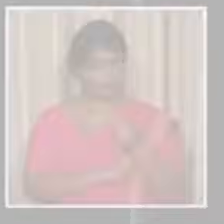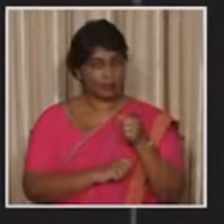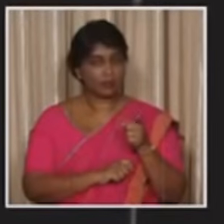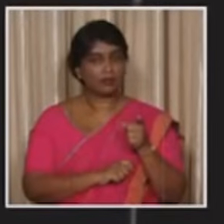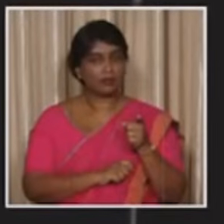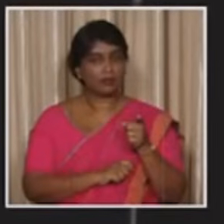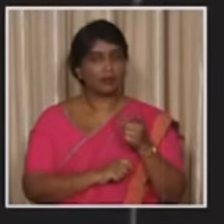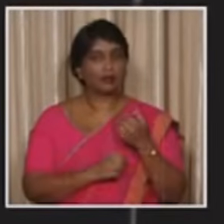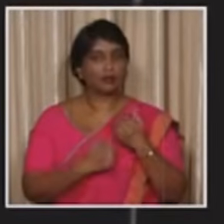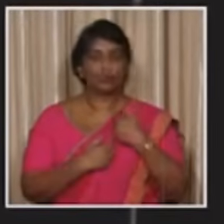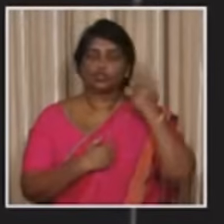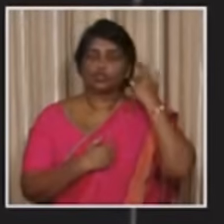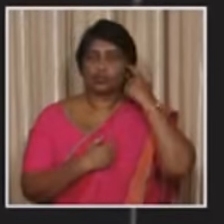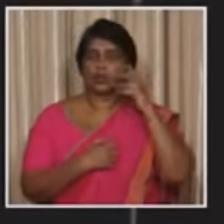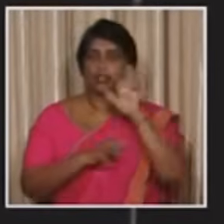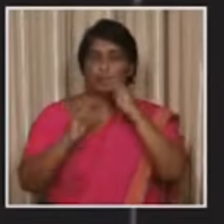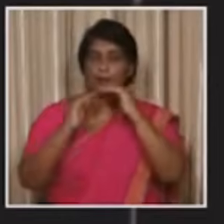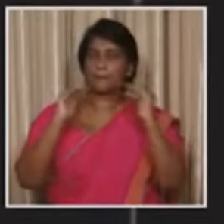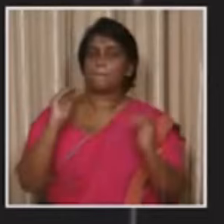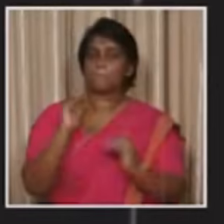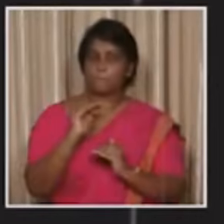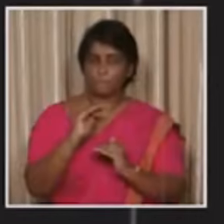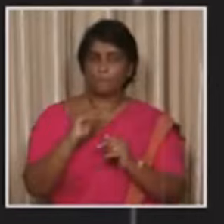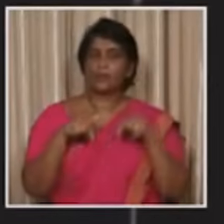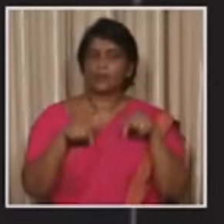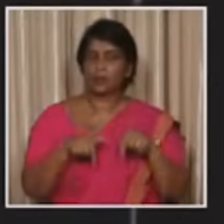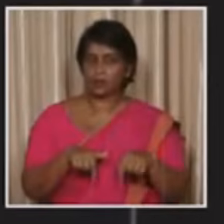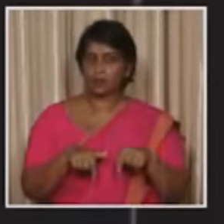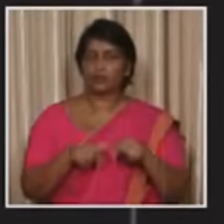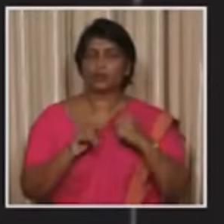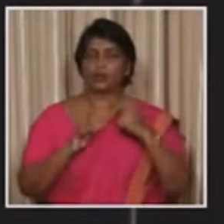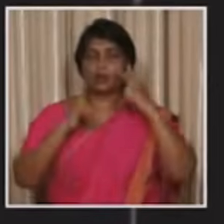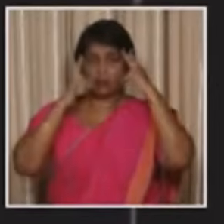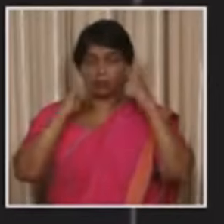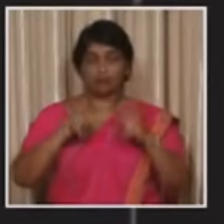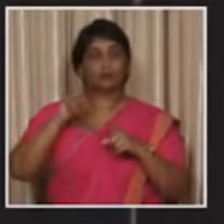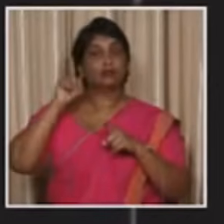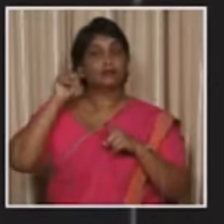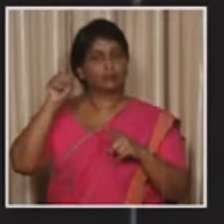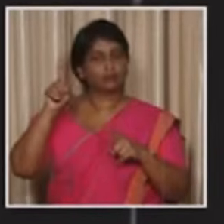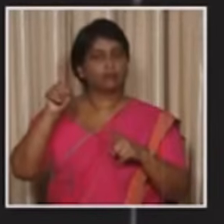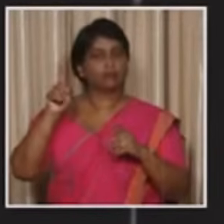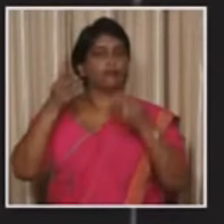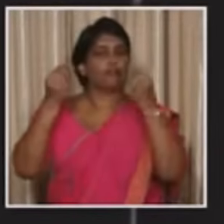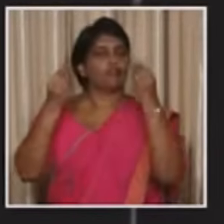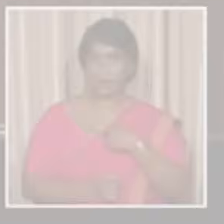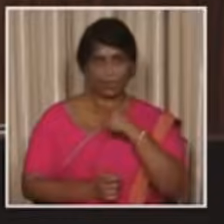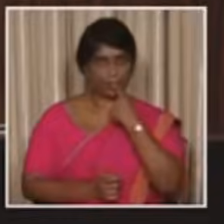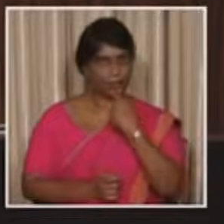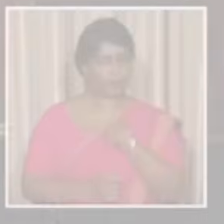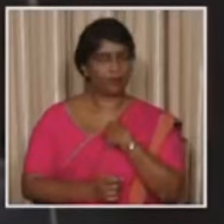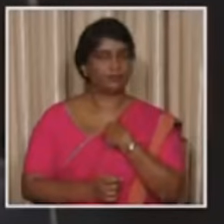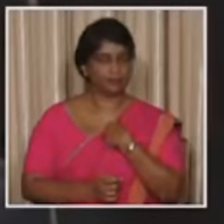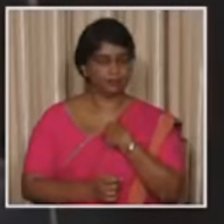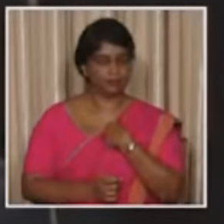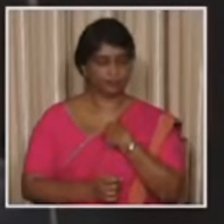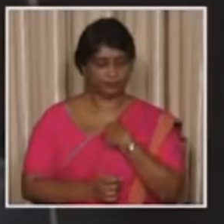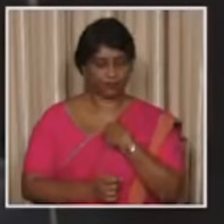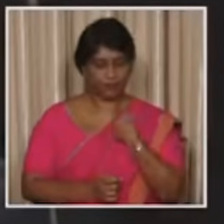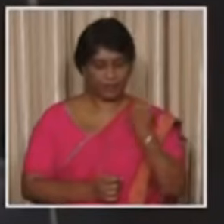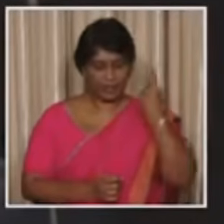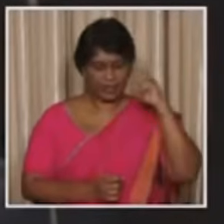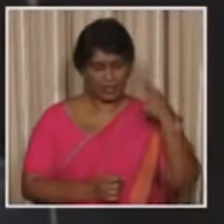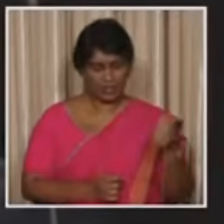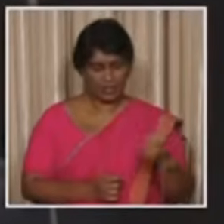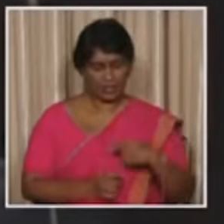එකේ අපි දන්නවා 19න් 15 දැන් එක්සත් අරාබි එමීර් රාජ්‍යයටත් පරදුනා. ඔන්න තත්ත්වේ. සම් ඊයේ දවසේදී